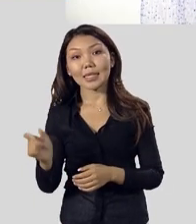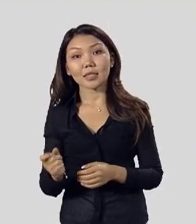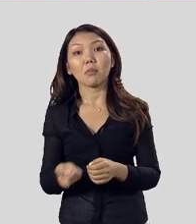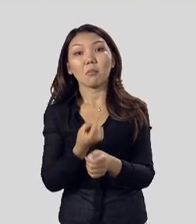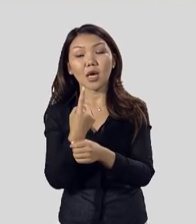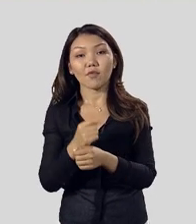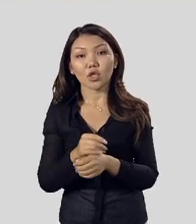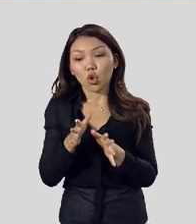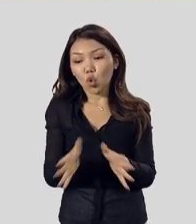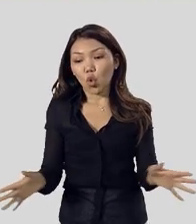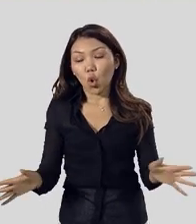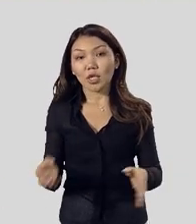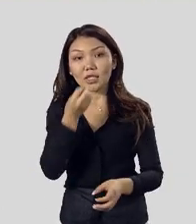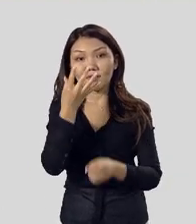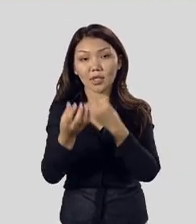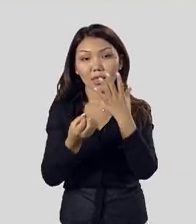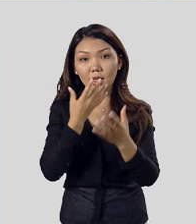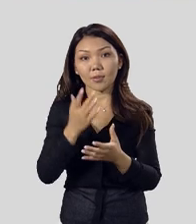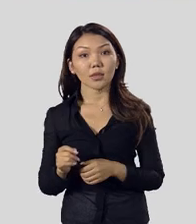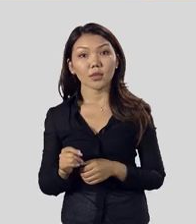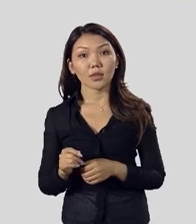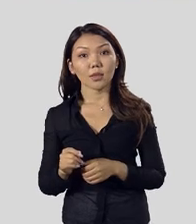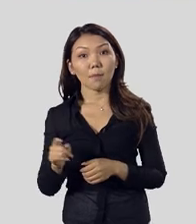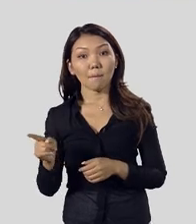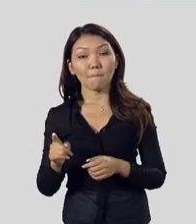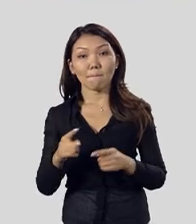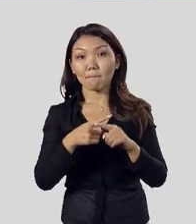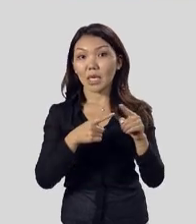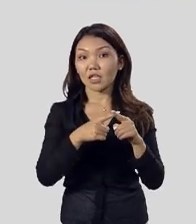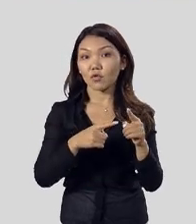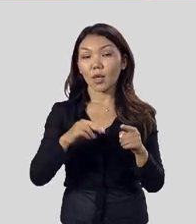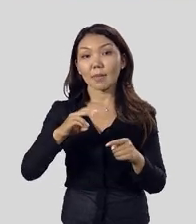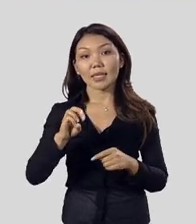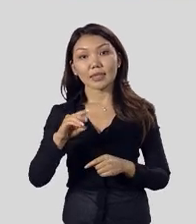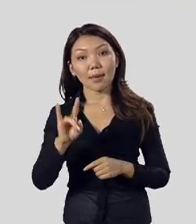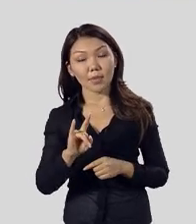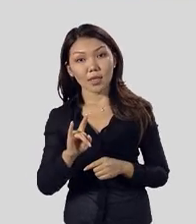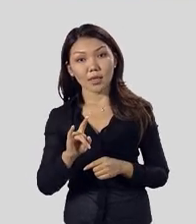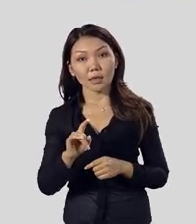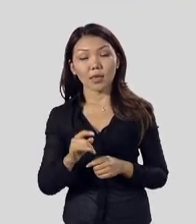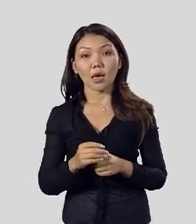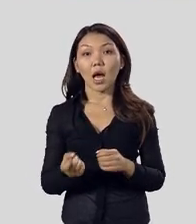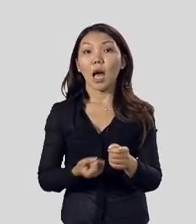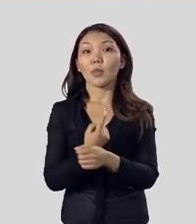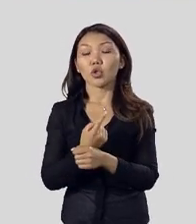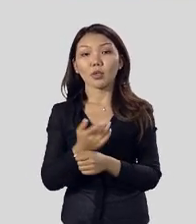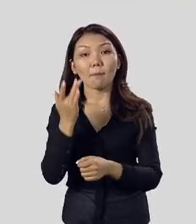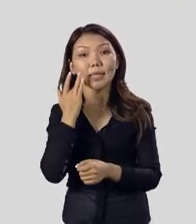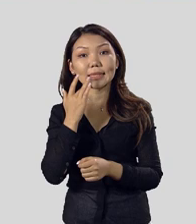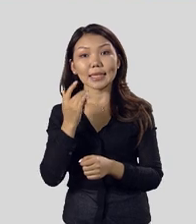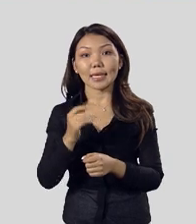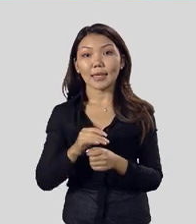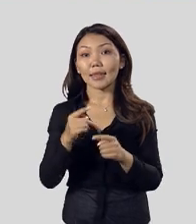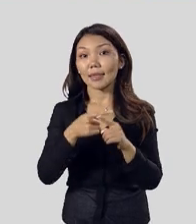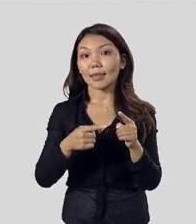корни цветки из производных меристемы образуются постоянные ткани растений